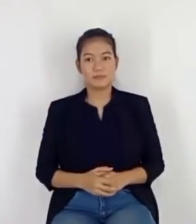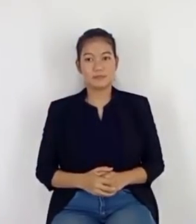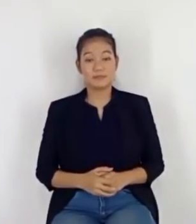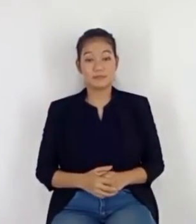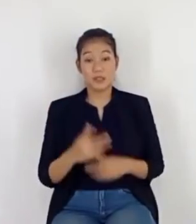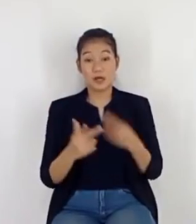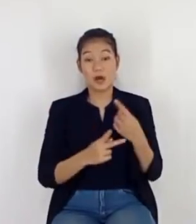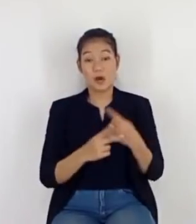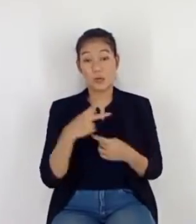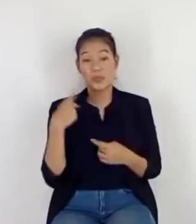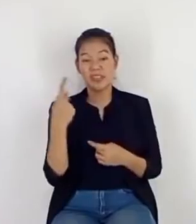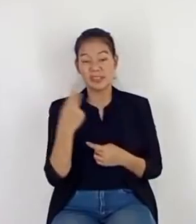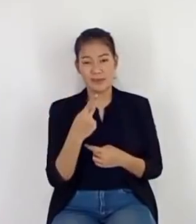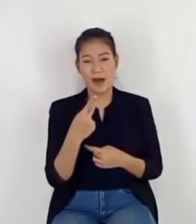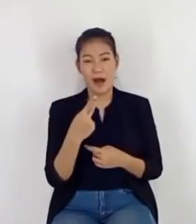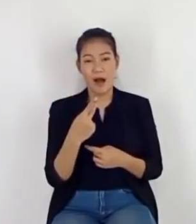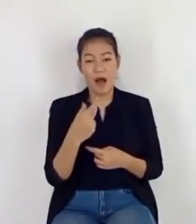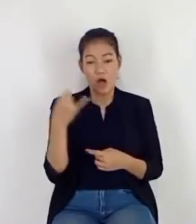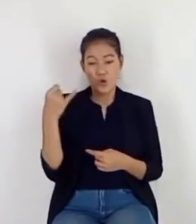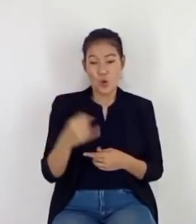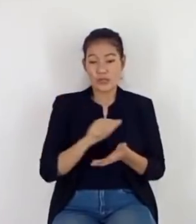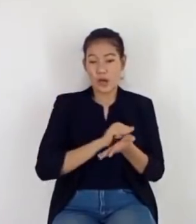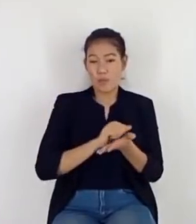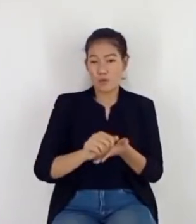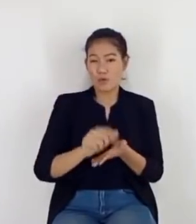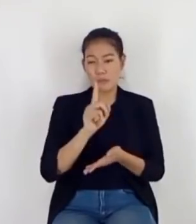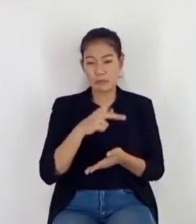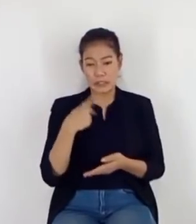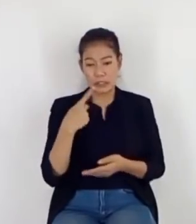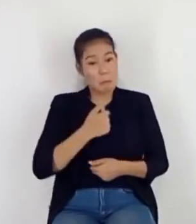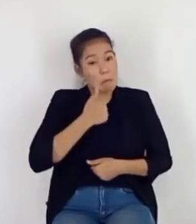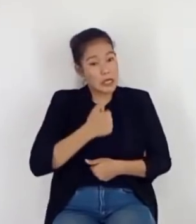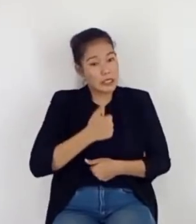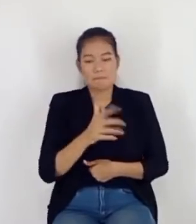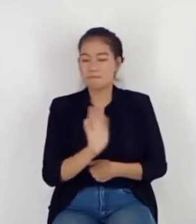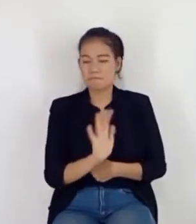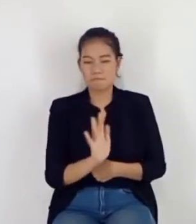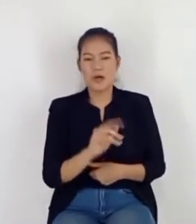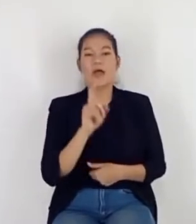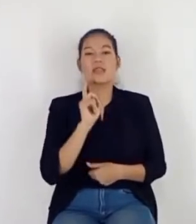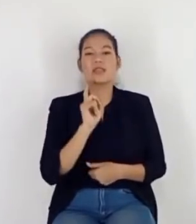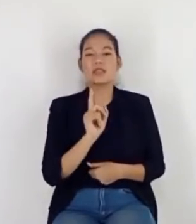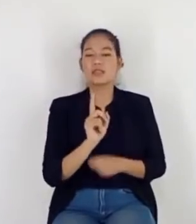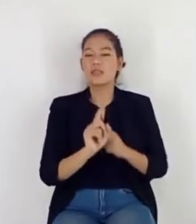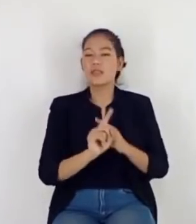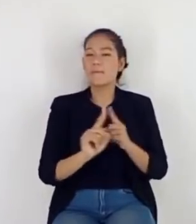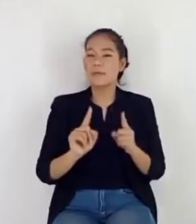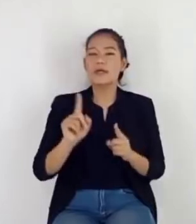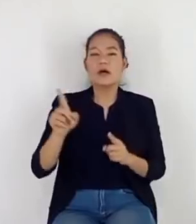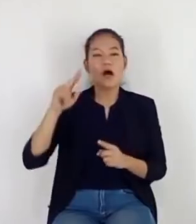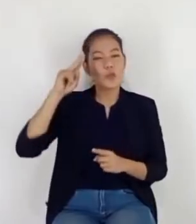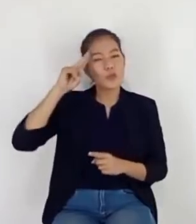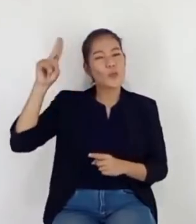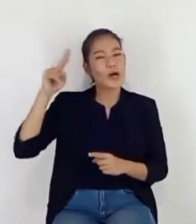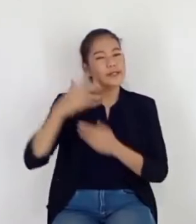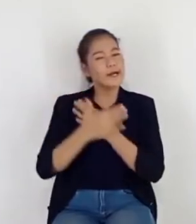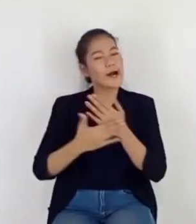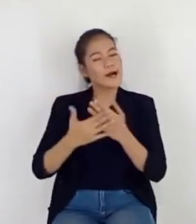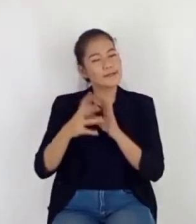Kalau kita diampuni tentu bukan karena kebaikan kita, melainkan karena besarnya kasih Allah kepada kita.